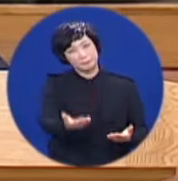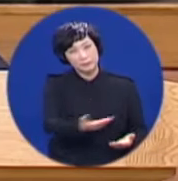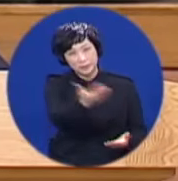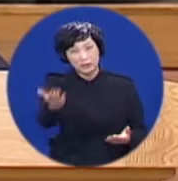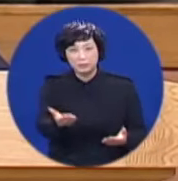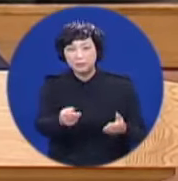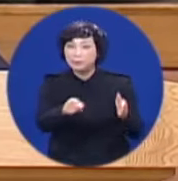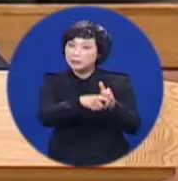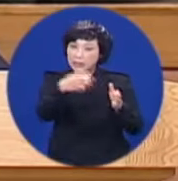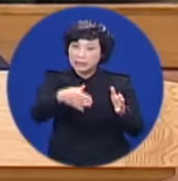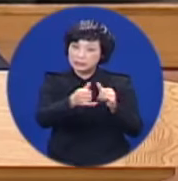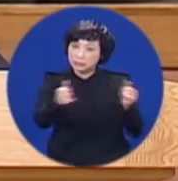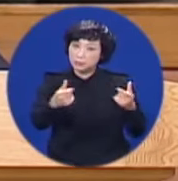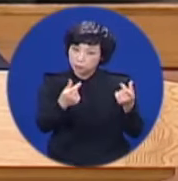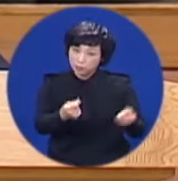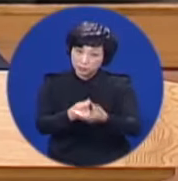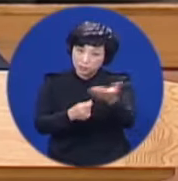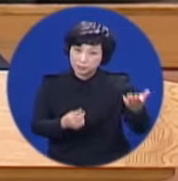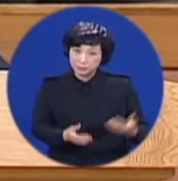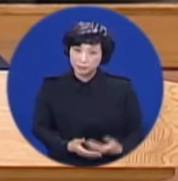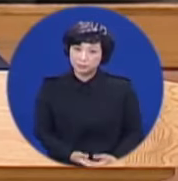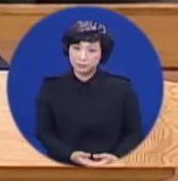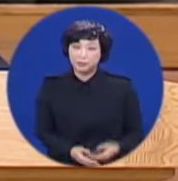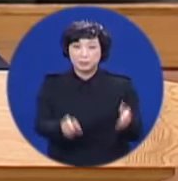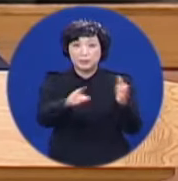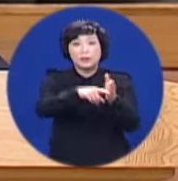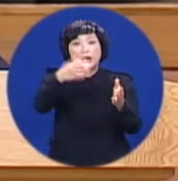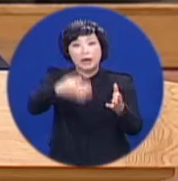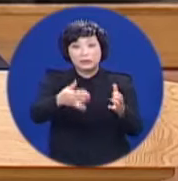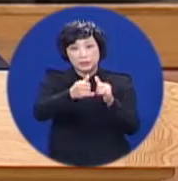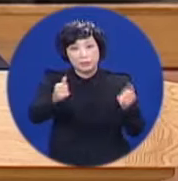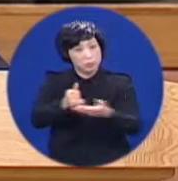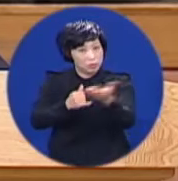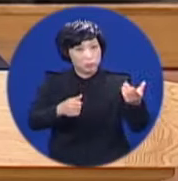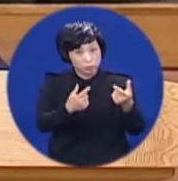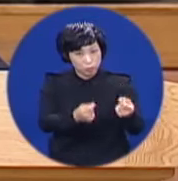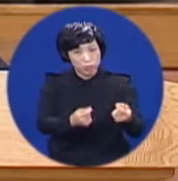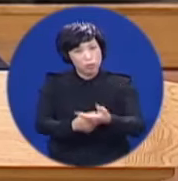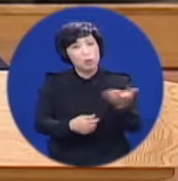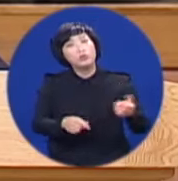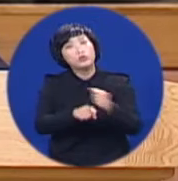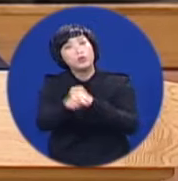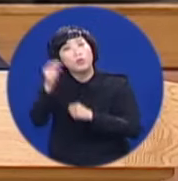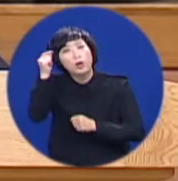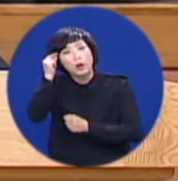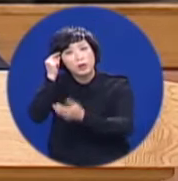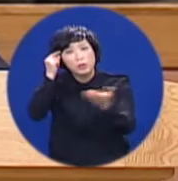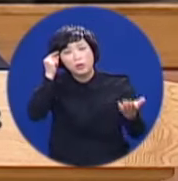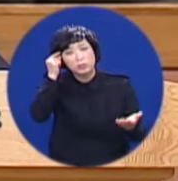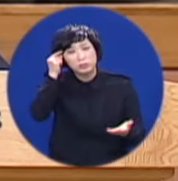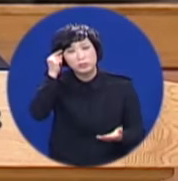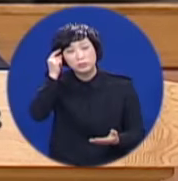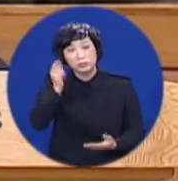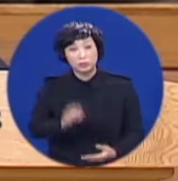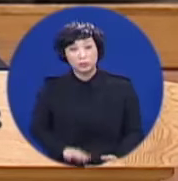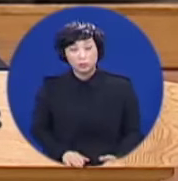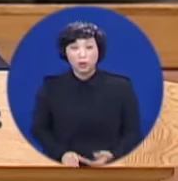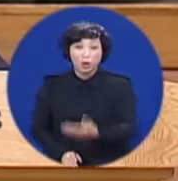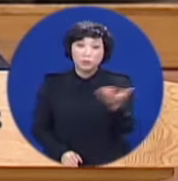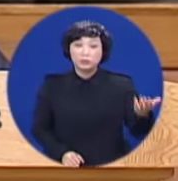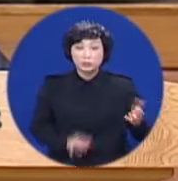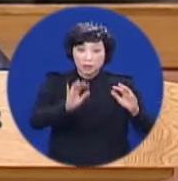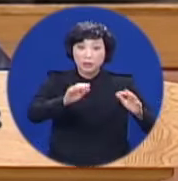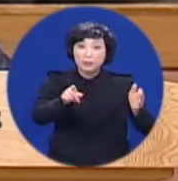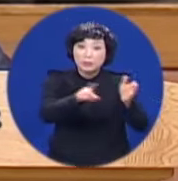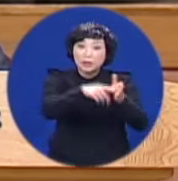사람이야. 응? 세상 사람. 이게 무슨 말이야? 어? 세상은 능히